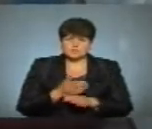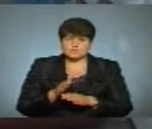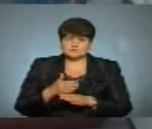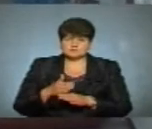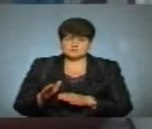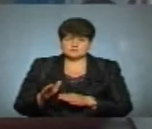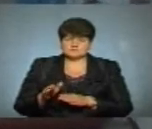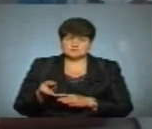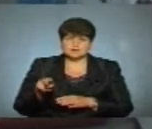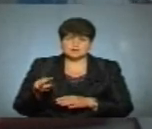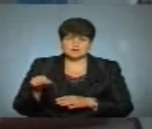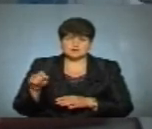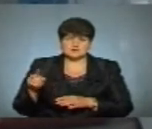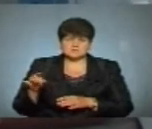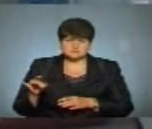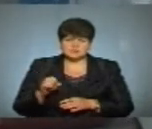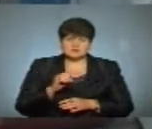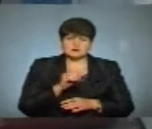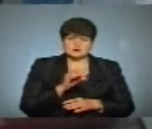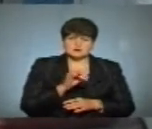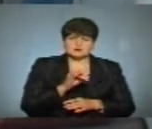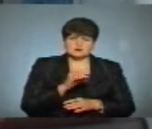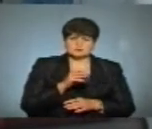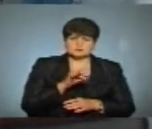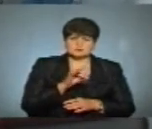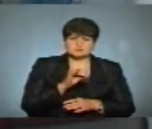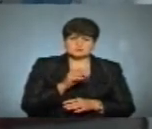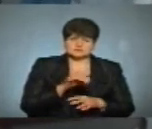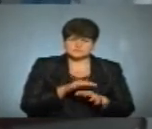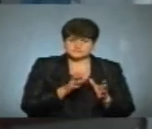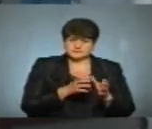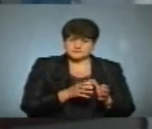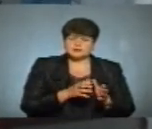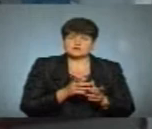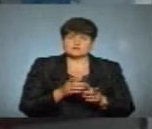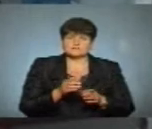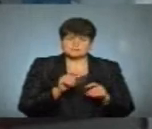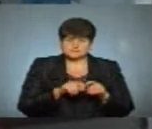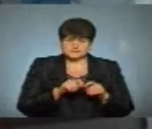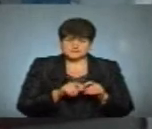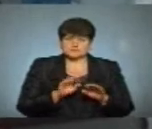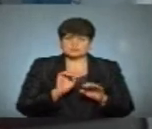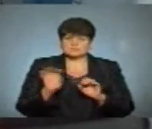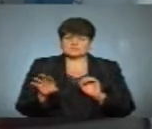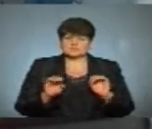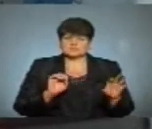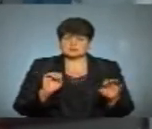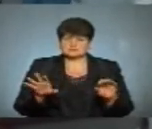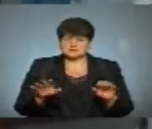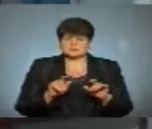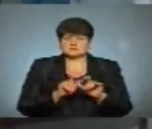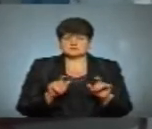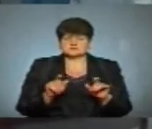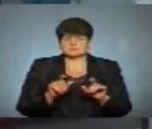на плазму та еритроцитарну масу, обстежена і буде видаватися на